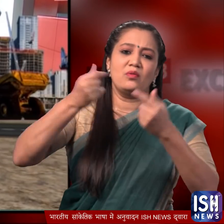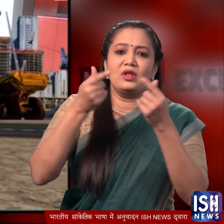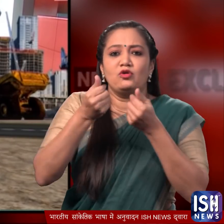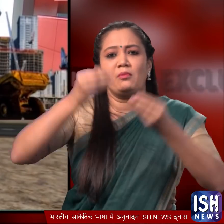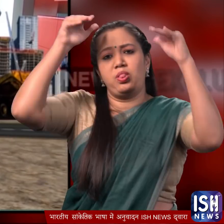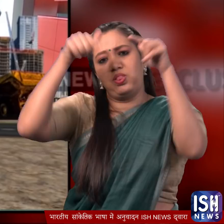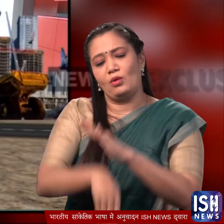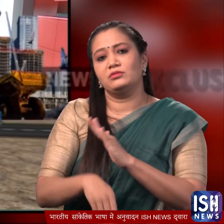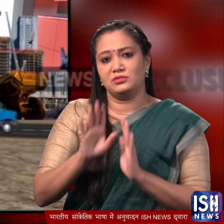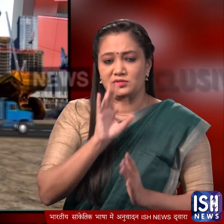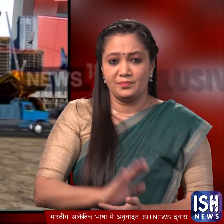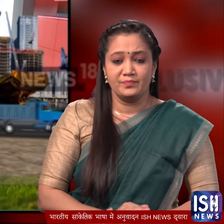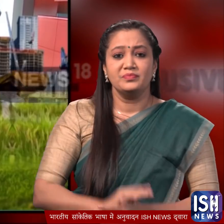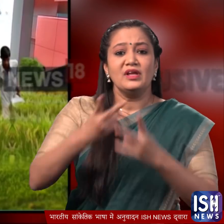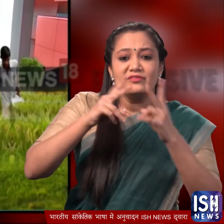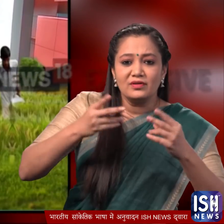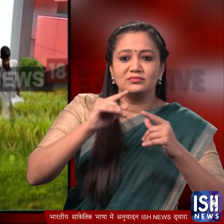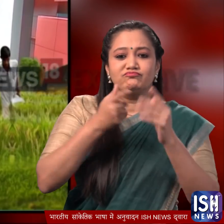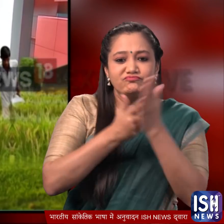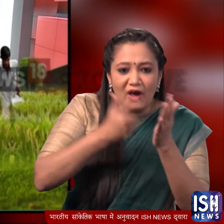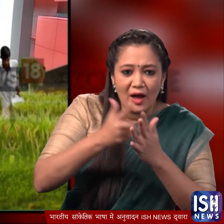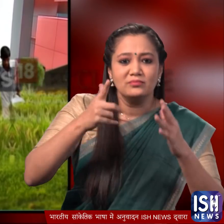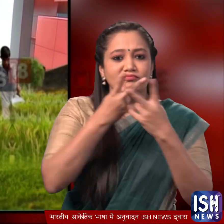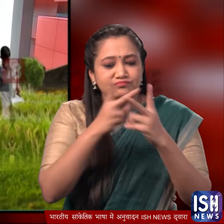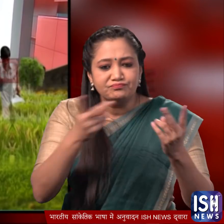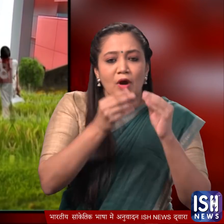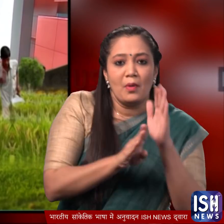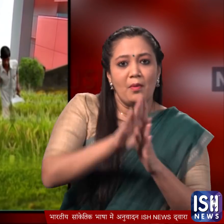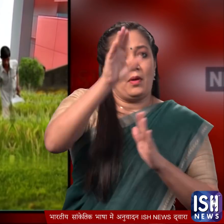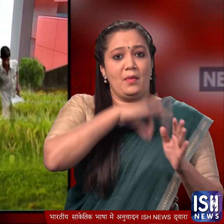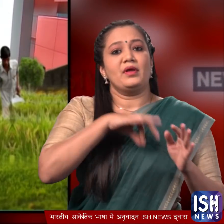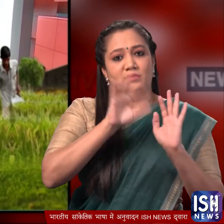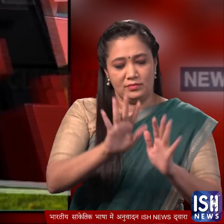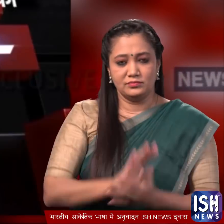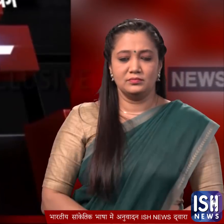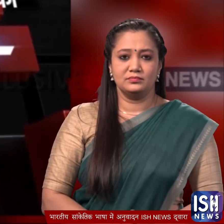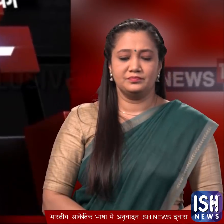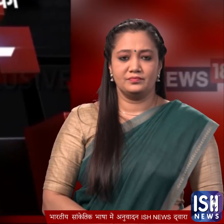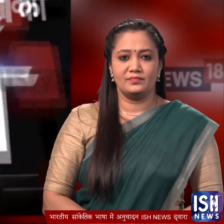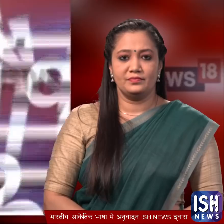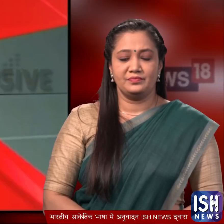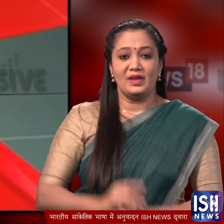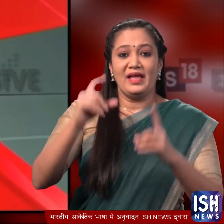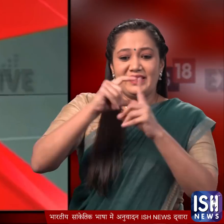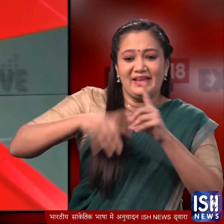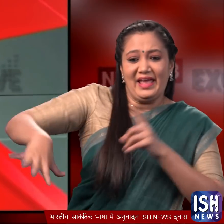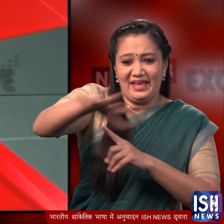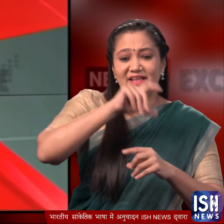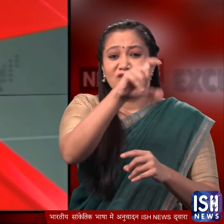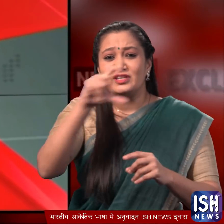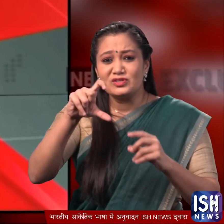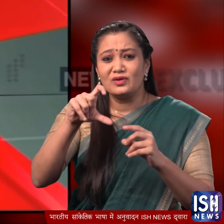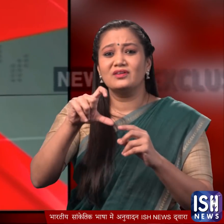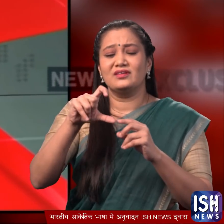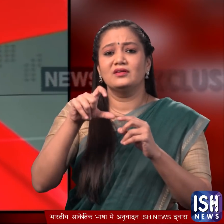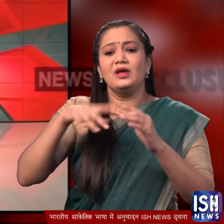पड़ा, जबकि नए सुधारों की वजह से कृषि क्षेत्र से सरकार को सबसे ज्यादा उम्मीदें। दिल्ली के चांदनी चौक में भी सैकड़ों